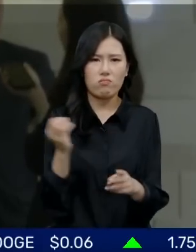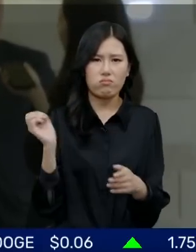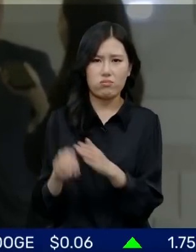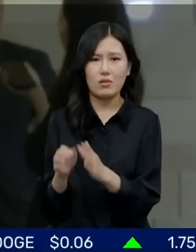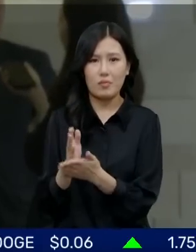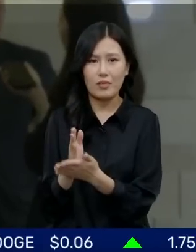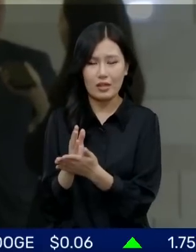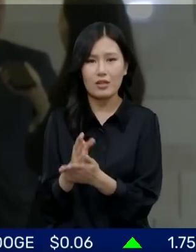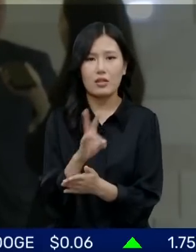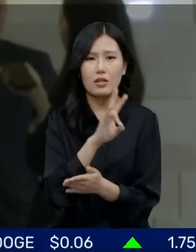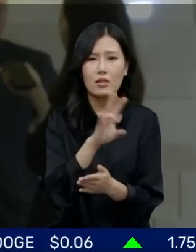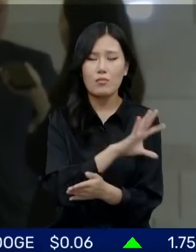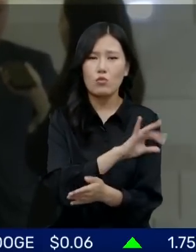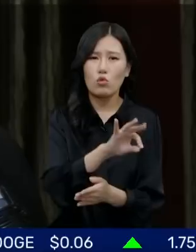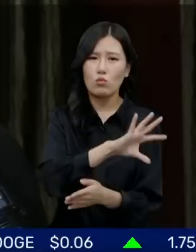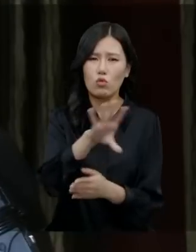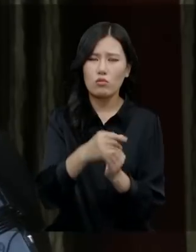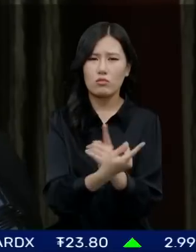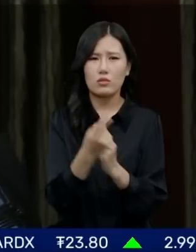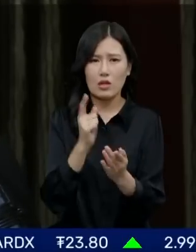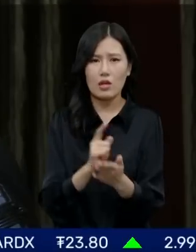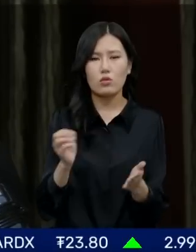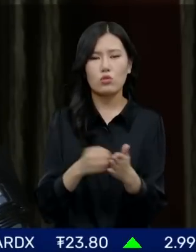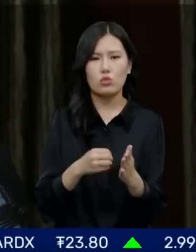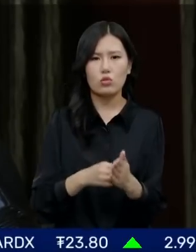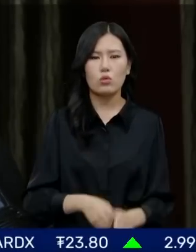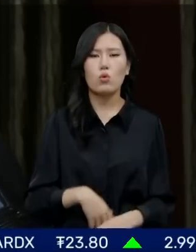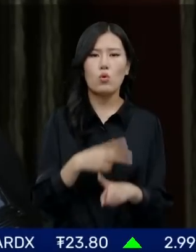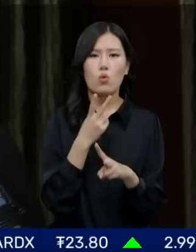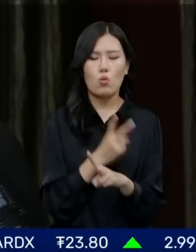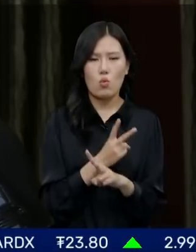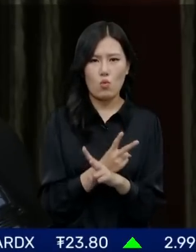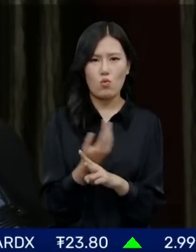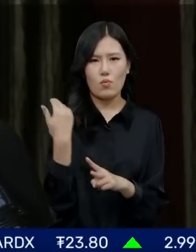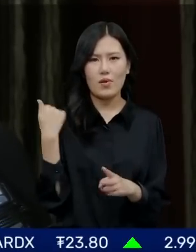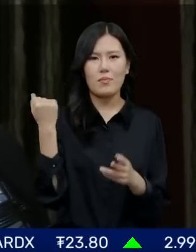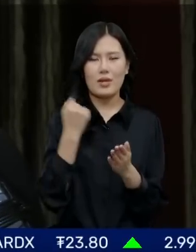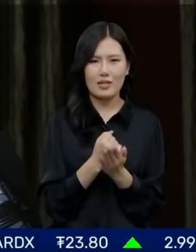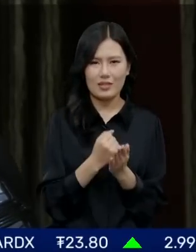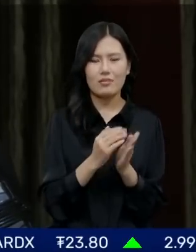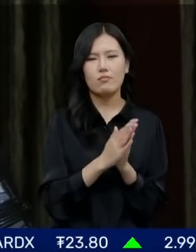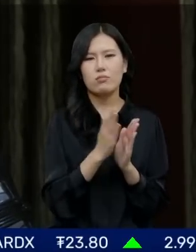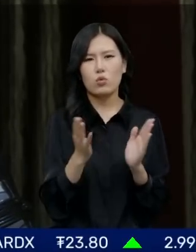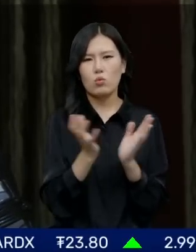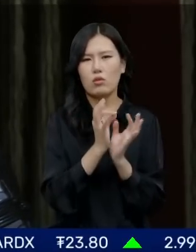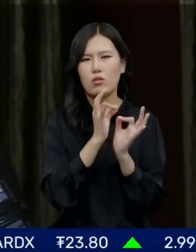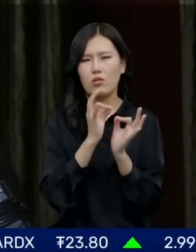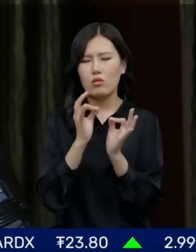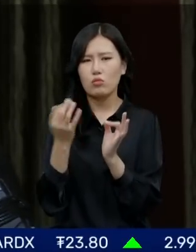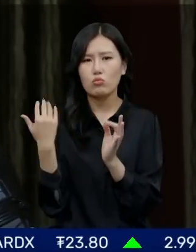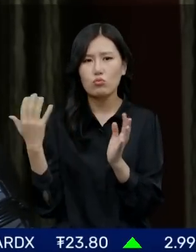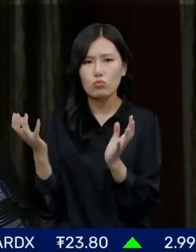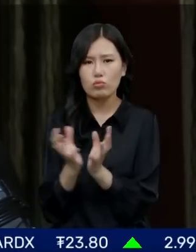намууд зайлшгүй баримтлах шаардлагатай болчих. Хууль батлагдсанаас хойш анхны уулзалтыг бид нар Монгол Улсын дэд шүүхэд бүртгэлдээ улс